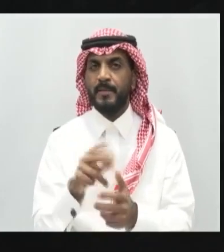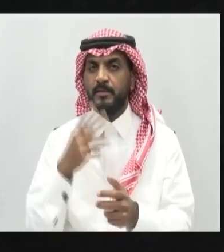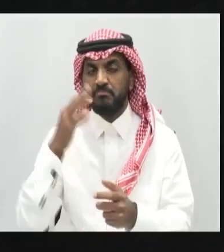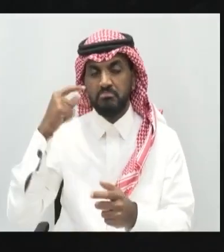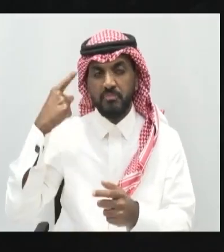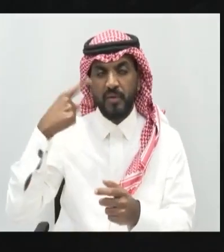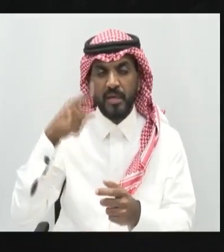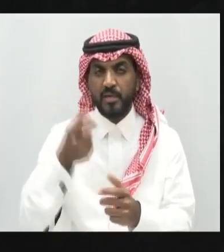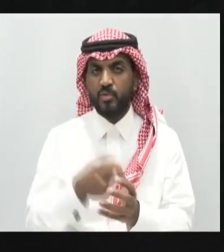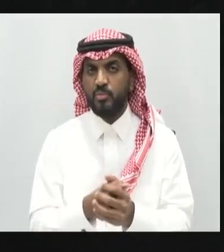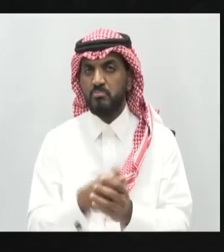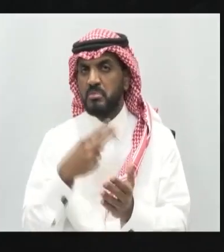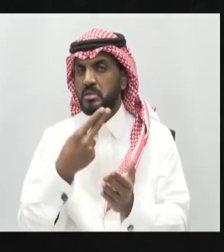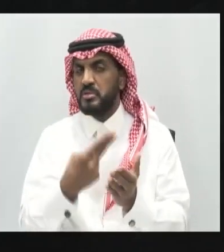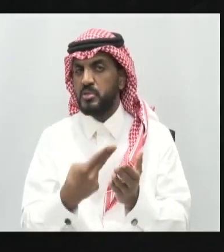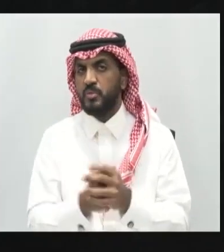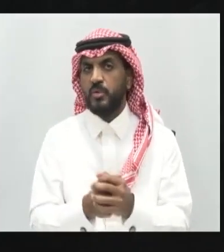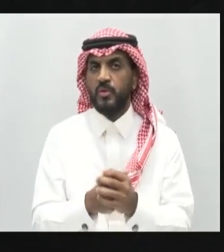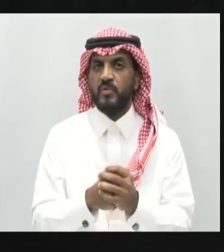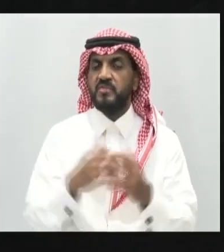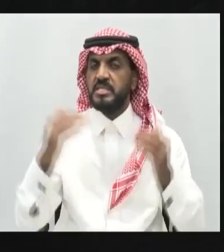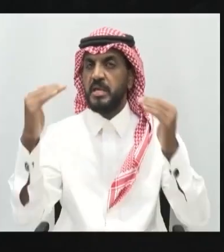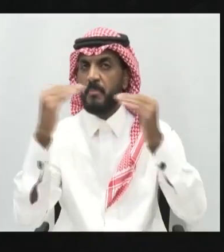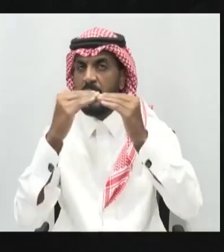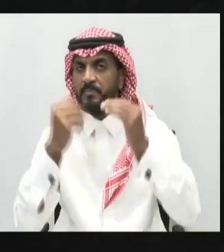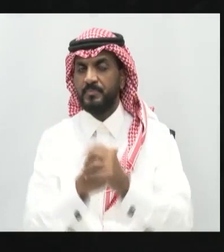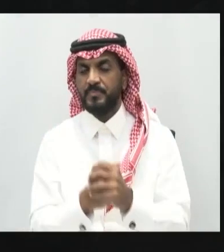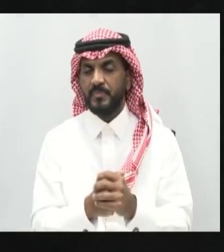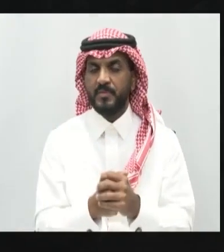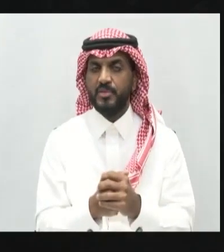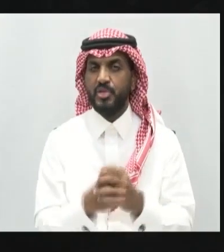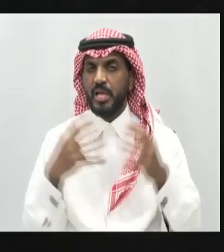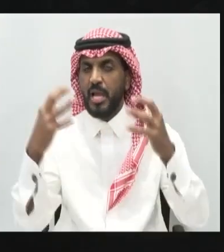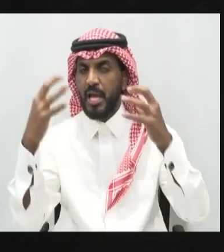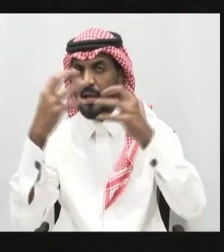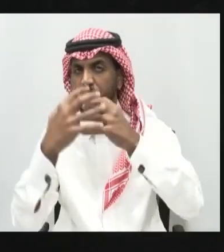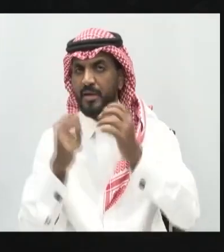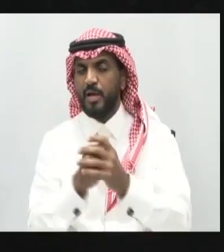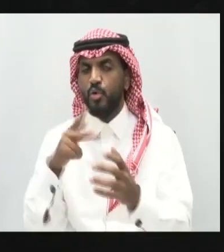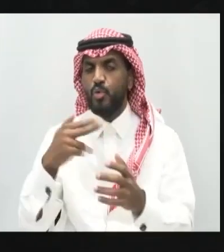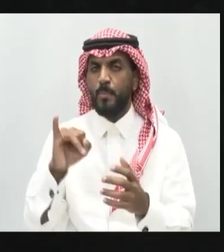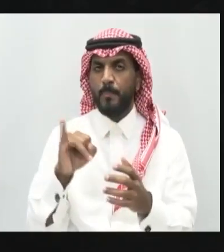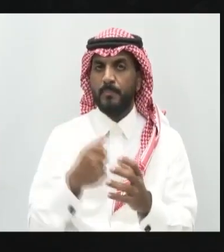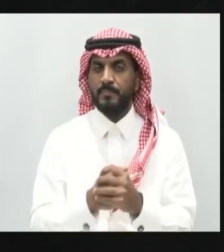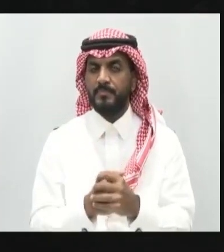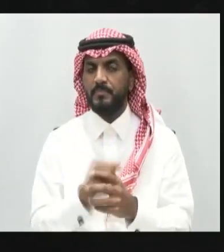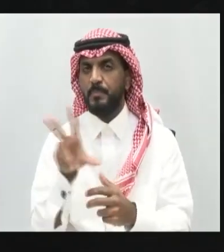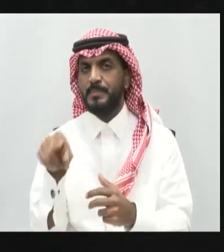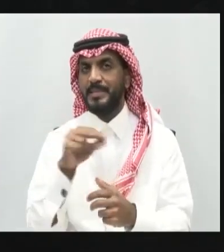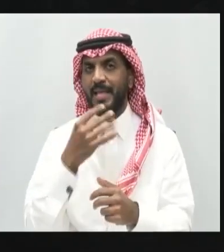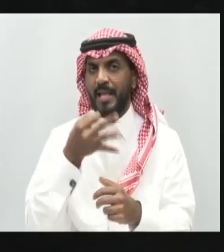كذا كاننا نرسمه شكله في السماء نرسم شكل الغيمه نشوف شكل الغيوم نفس